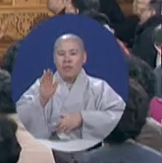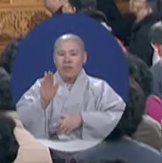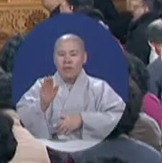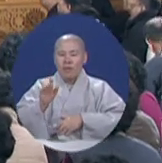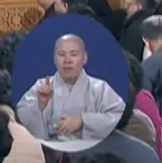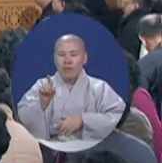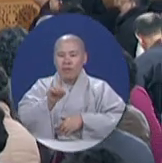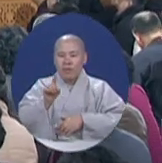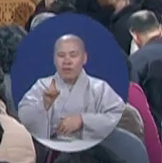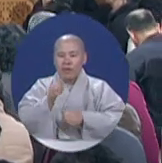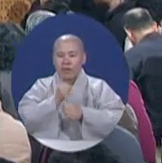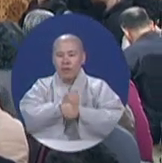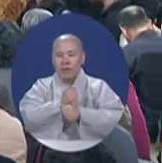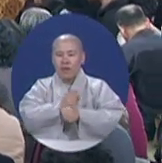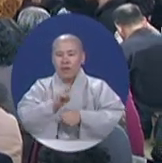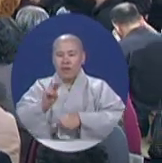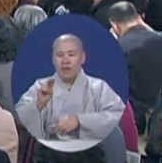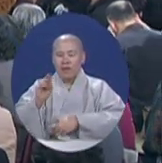어떻게 해야 되냐.